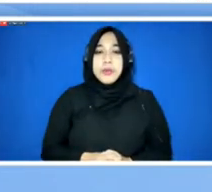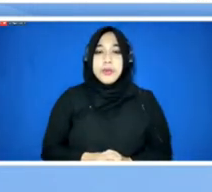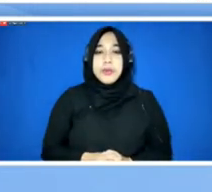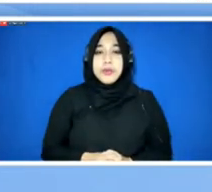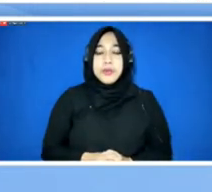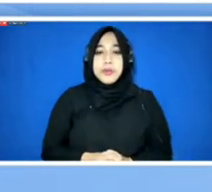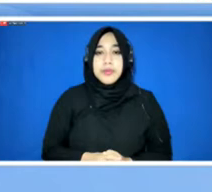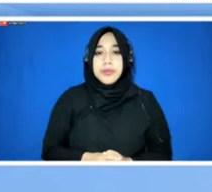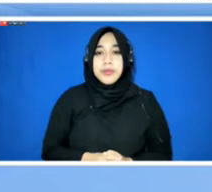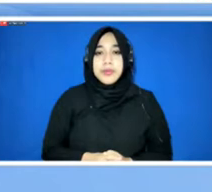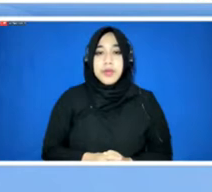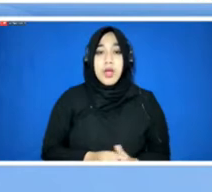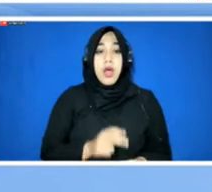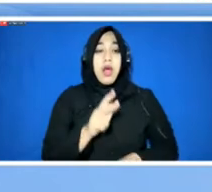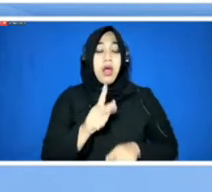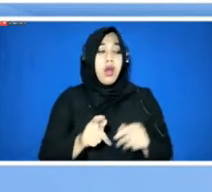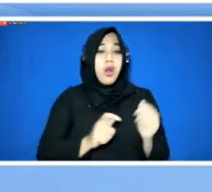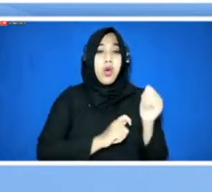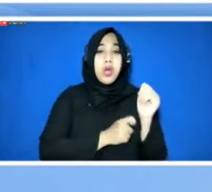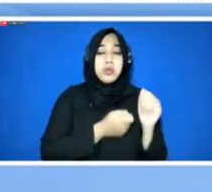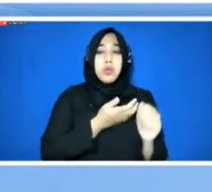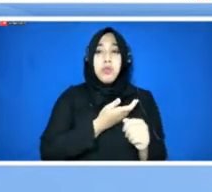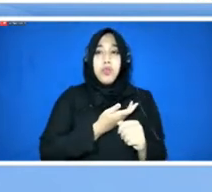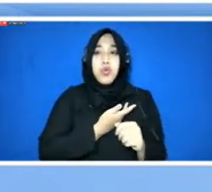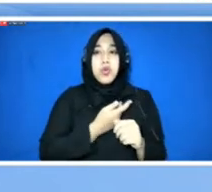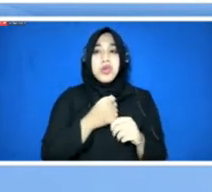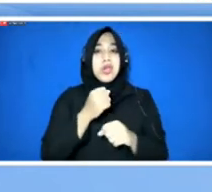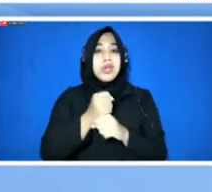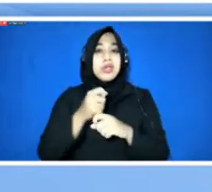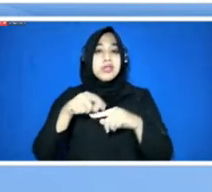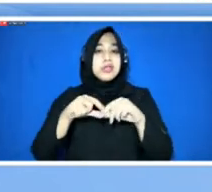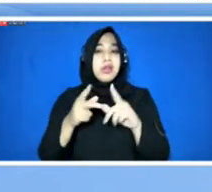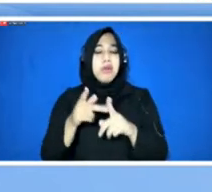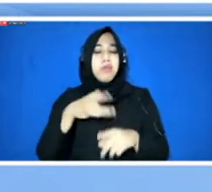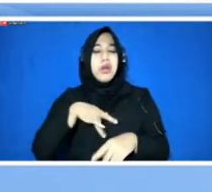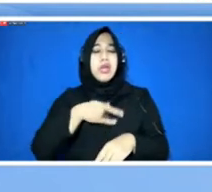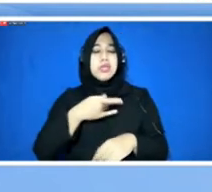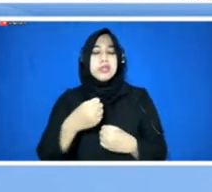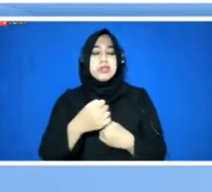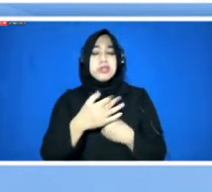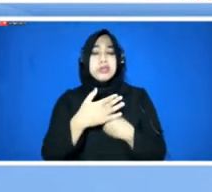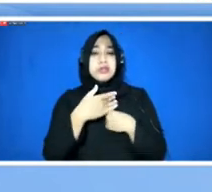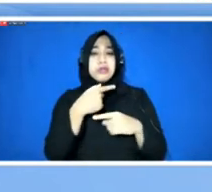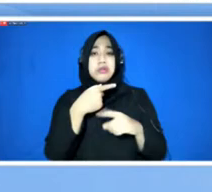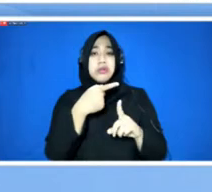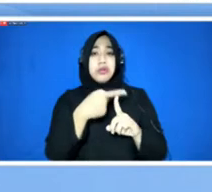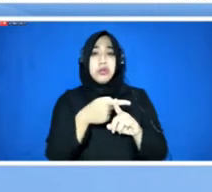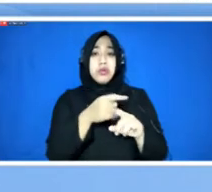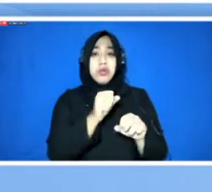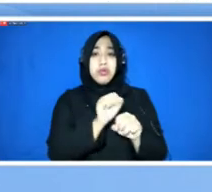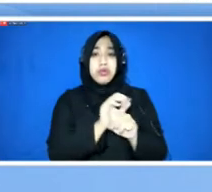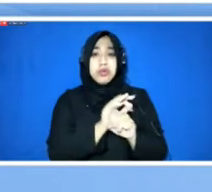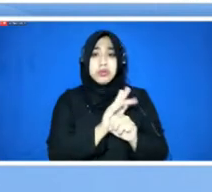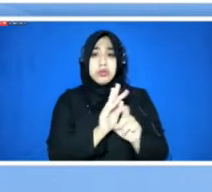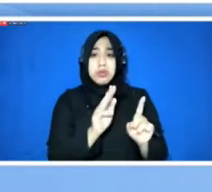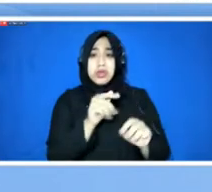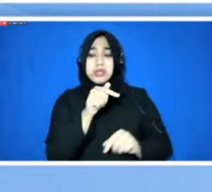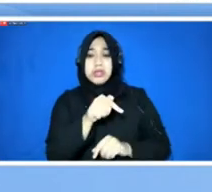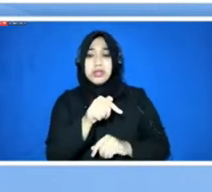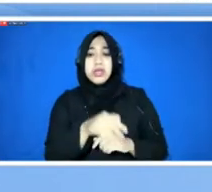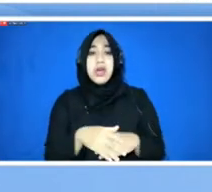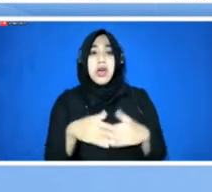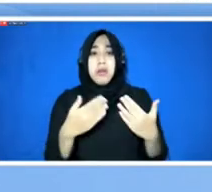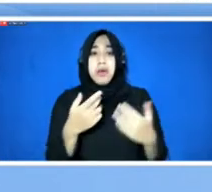Sementara itu, jika responden memiliki gejala, merasa terpapar atau terkonfirmasi positif COVID-19, apakah Anda merasa